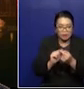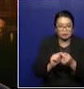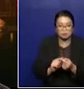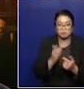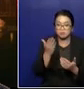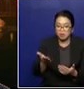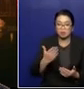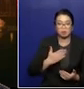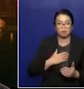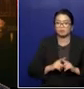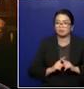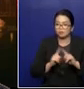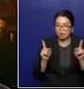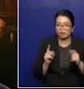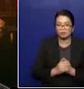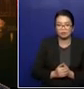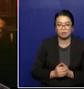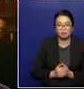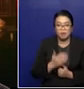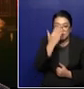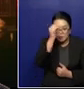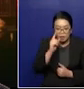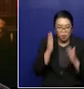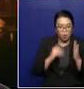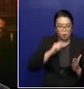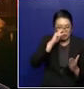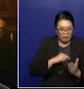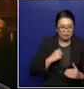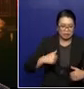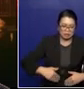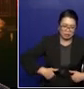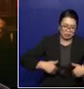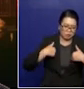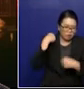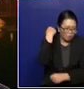ผมจริงไม่เหมือนกันฮะเพื่อประชาชนคนไทยที่ลำบากอย่างแท้จริงฮะ